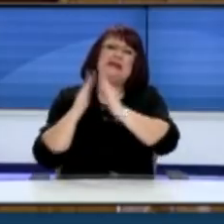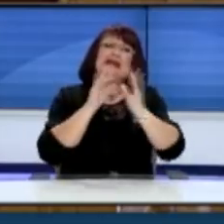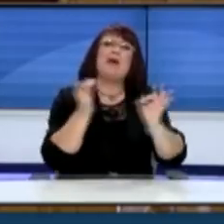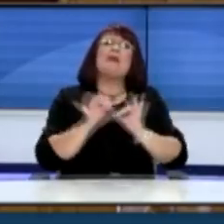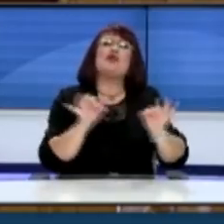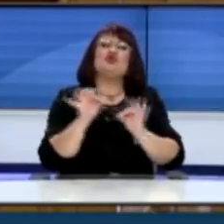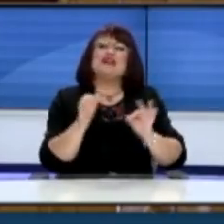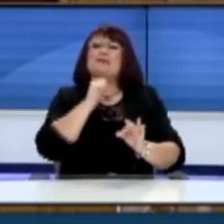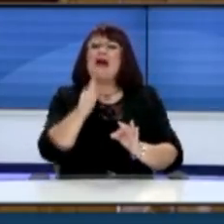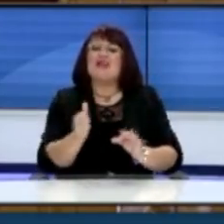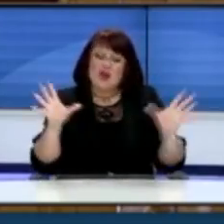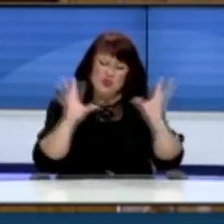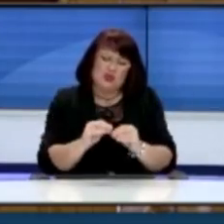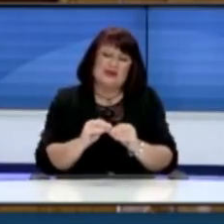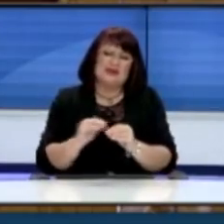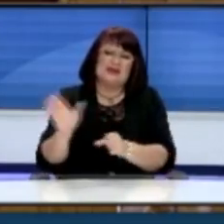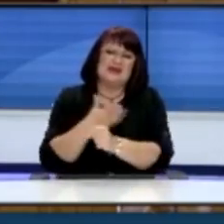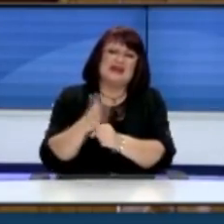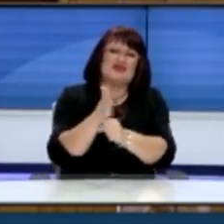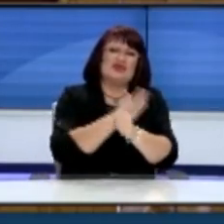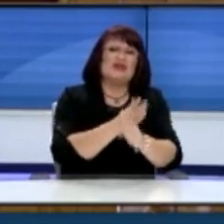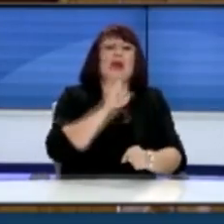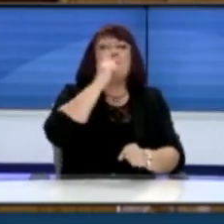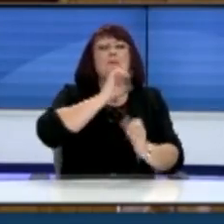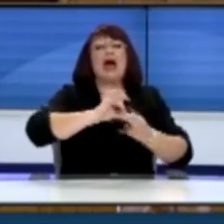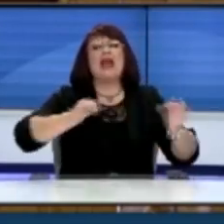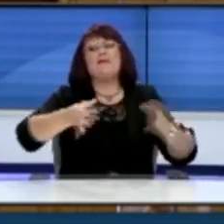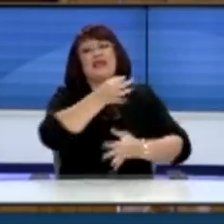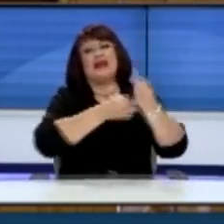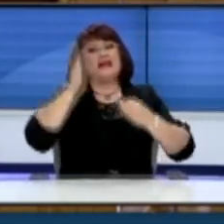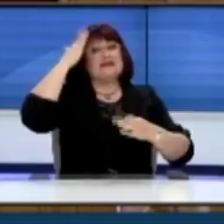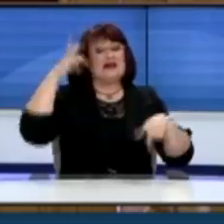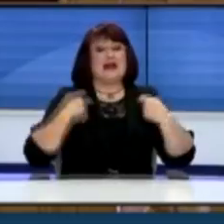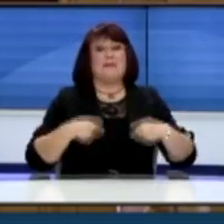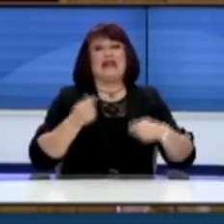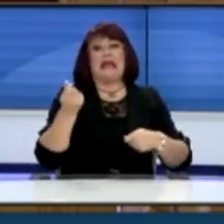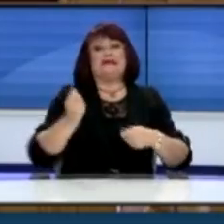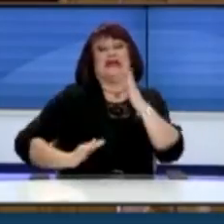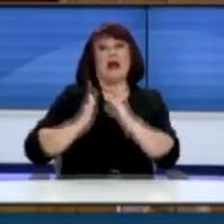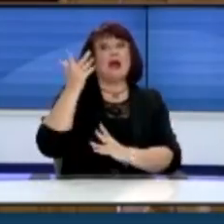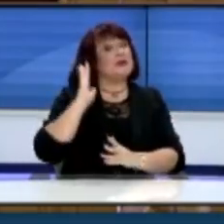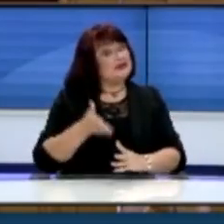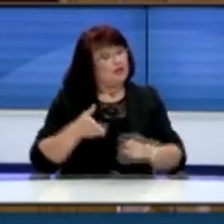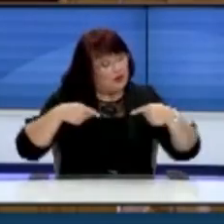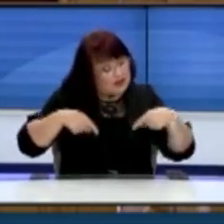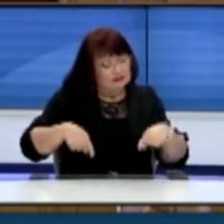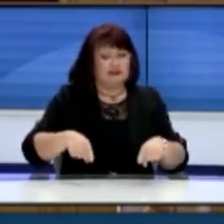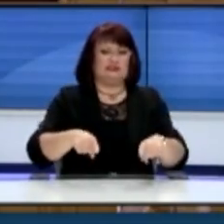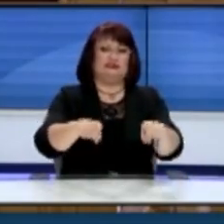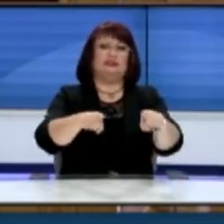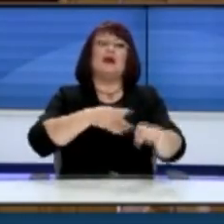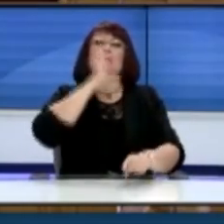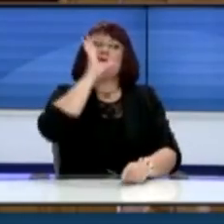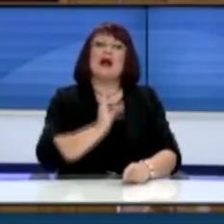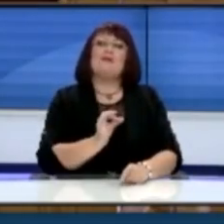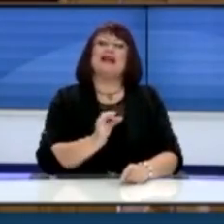περιουσίες, αλλά και το ίδιο το παραμύθι σας, ότι η καπιταλιστική ανάπτυξη μπορεί να συμβαδίσει με